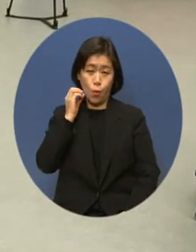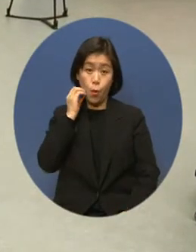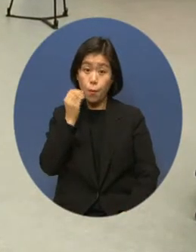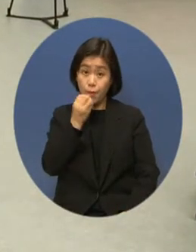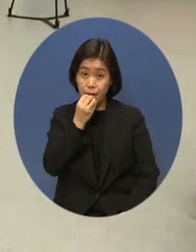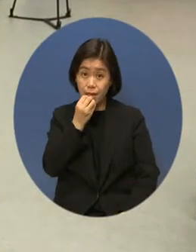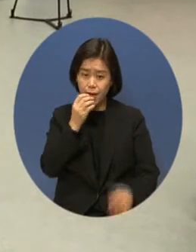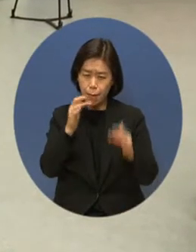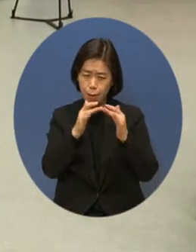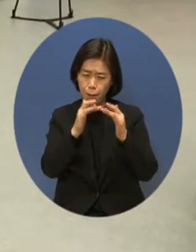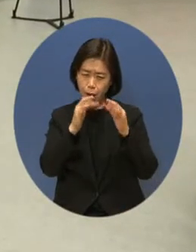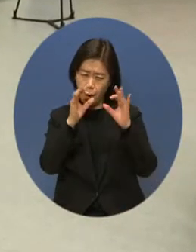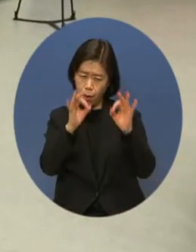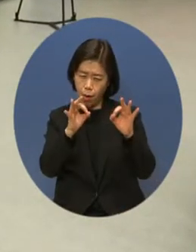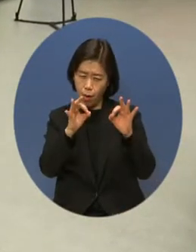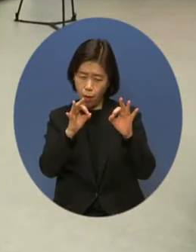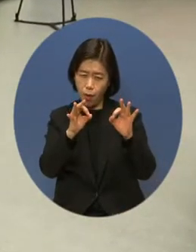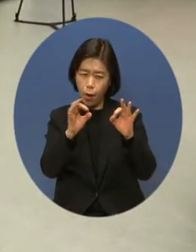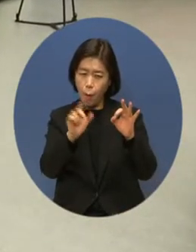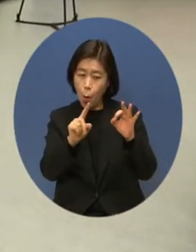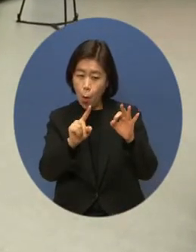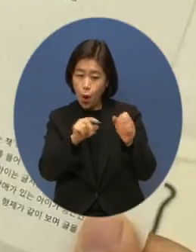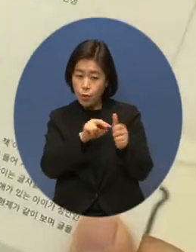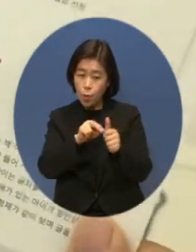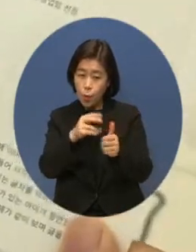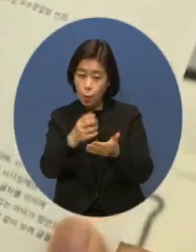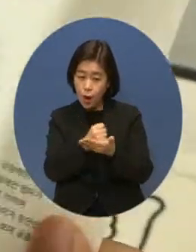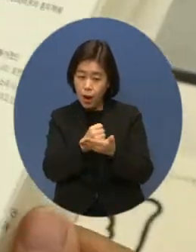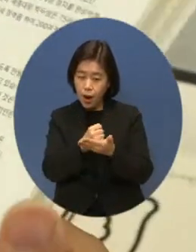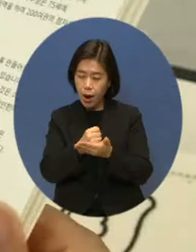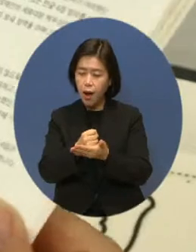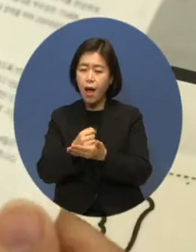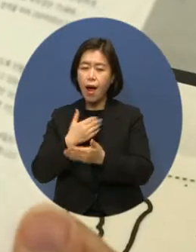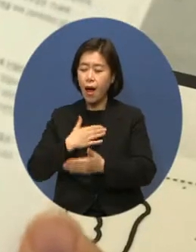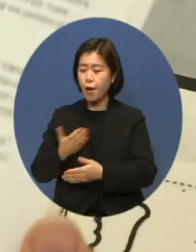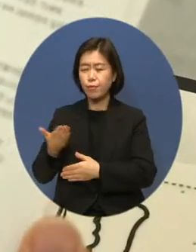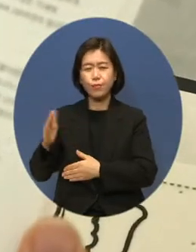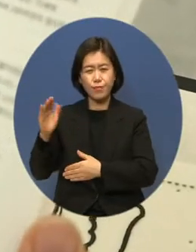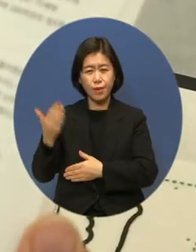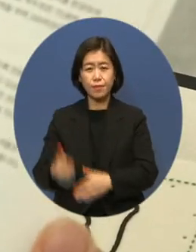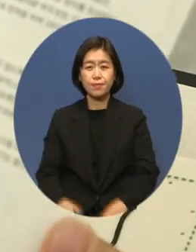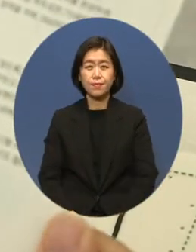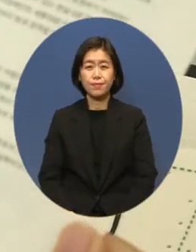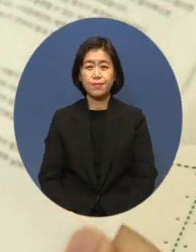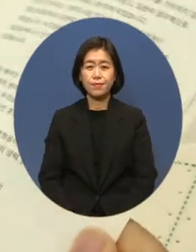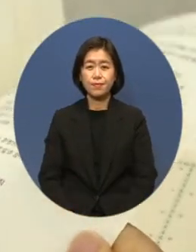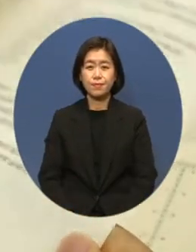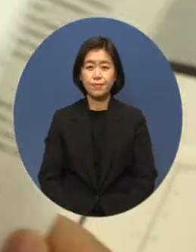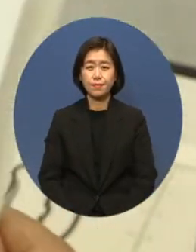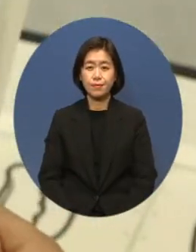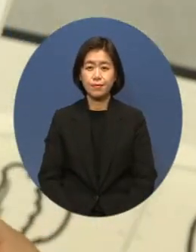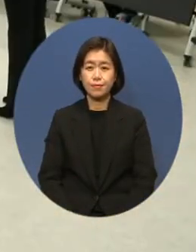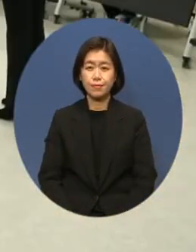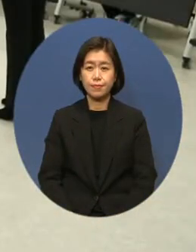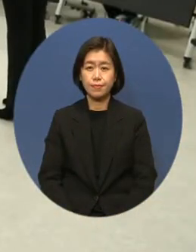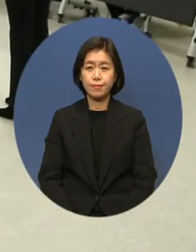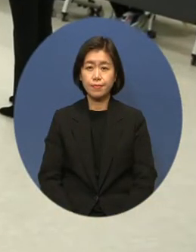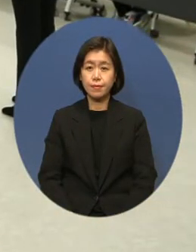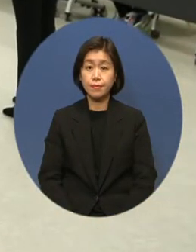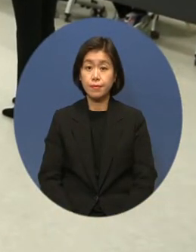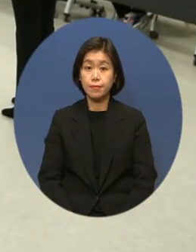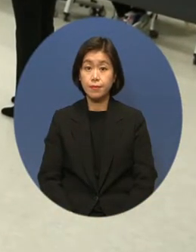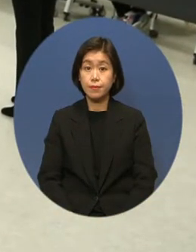내용을 확인하시고 방법을 알려주시면 돼요. 자연스럽게 노출이 되어야 배우기가 쉽거든요.